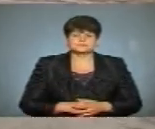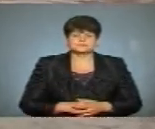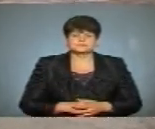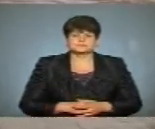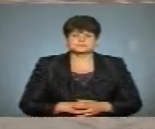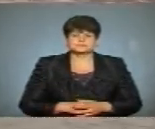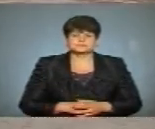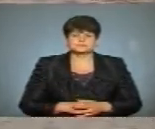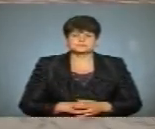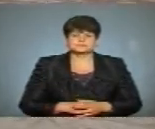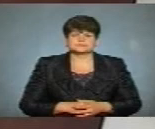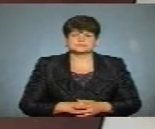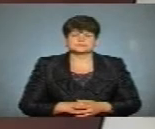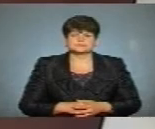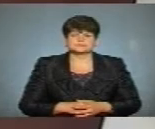Суспільному. Тернопільщина.